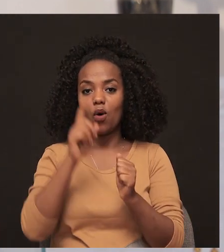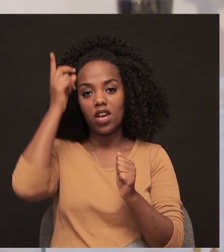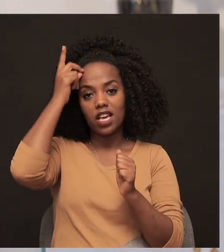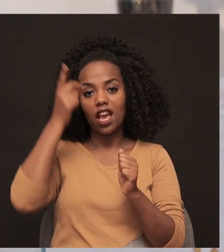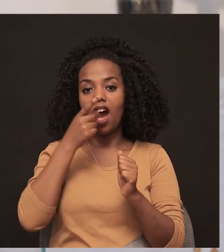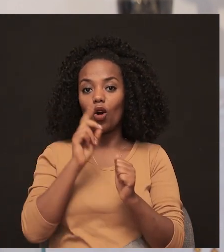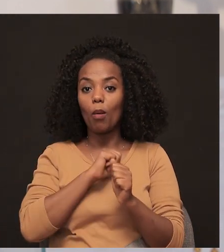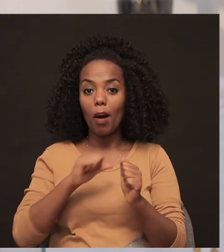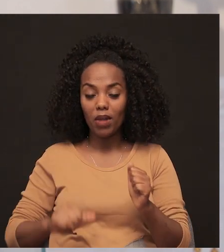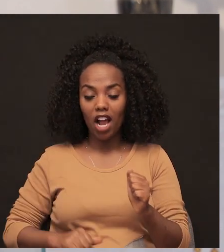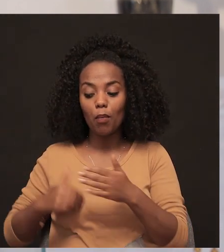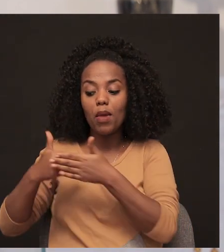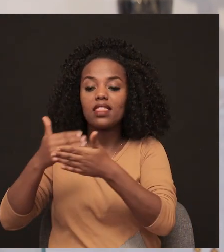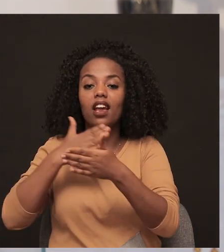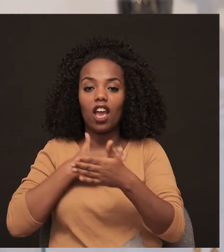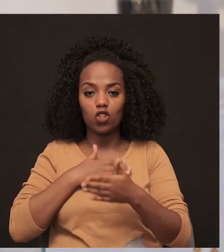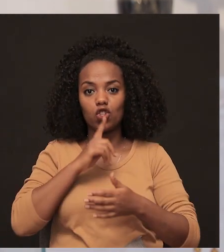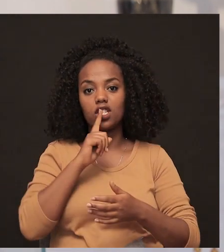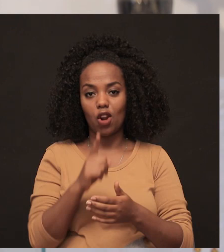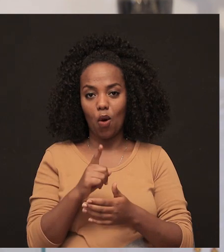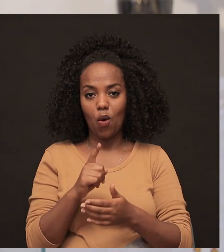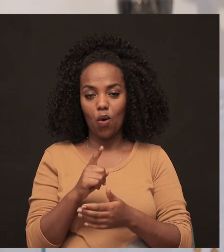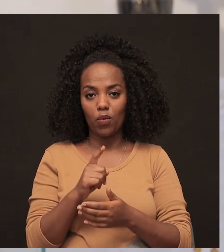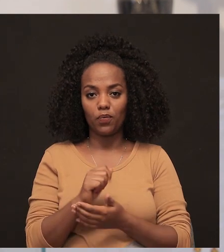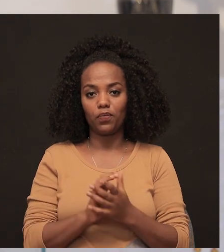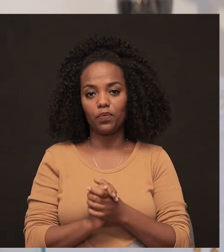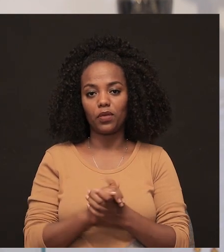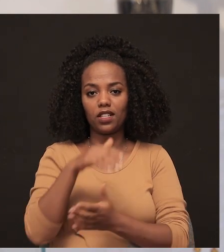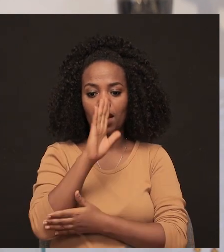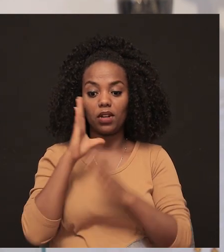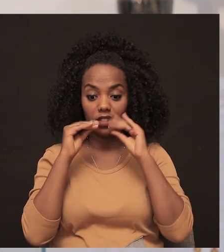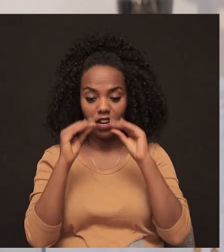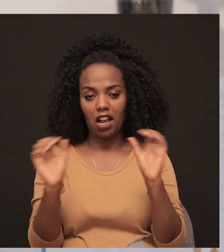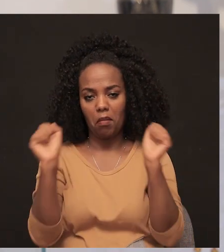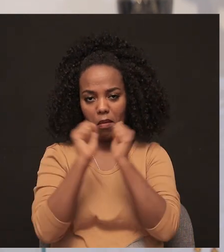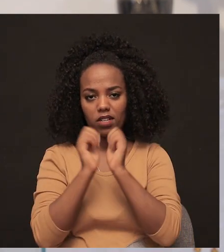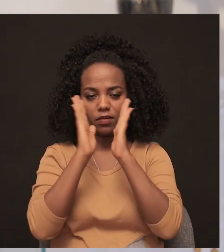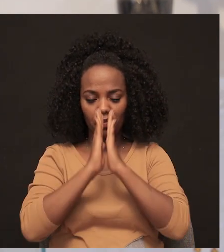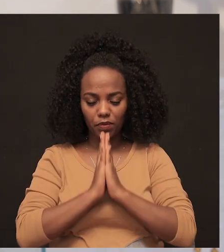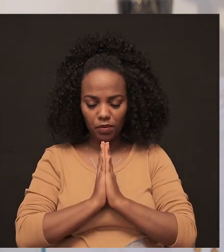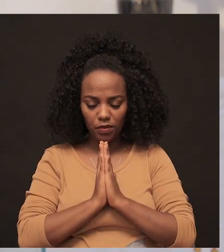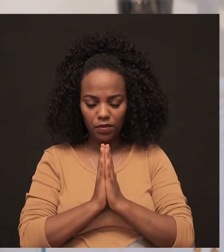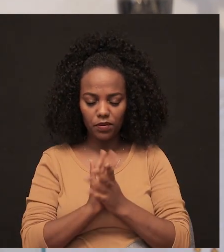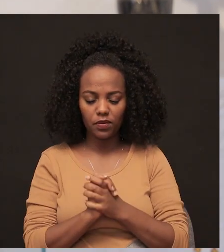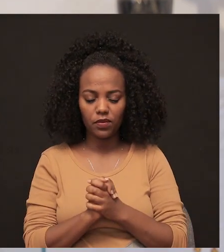አምላክ መጠጊያችን ነው። እግዚአብሔር እንዲናገረን በአንድነት እንጸልይ።